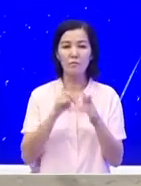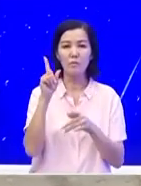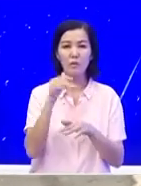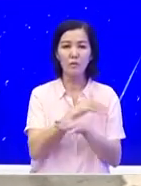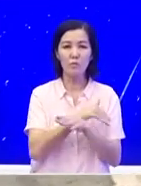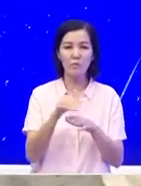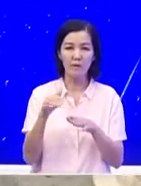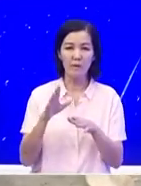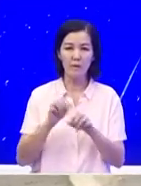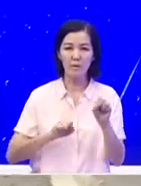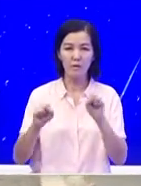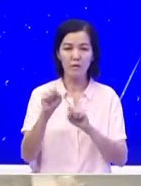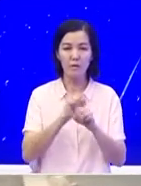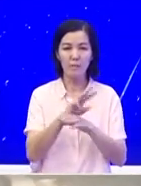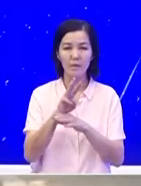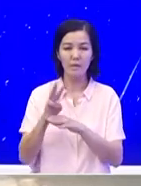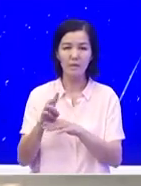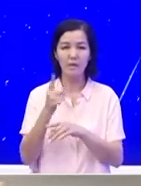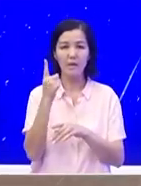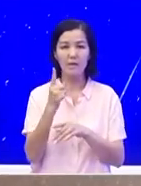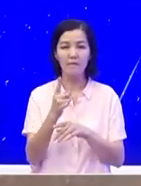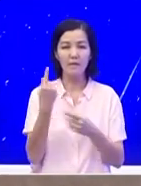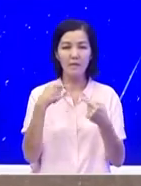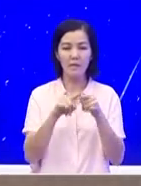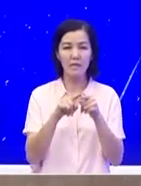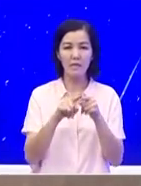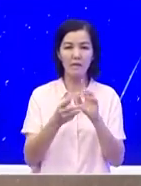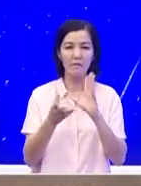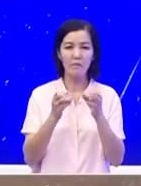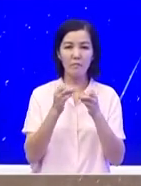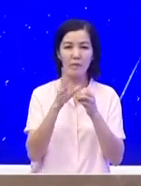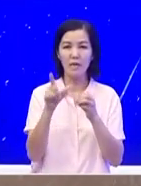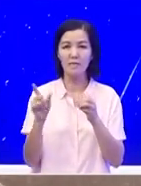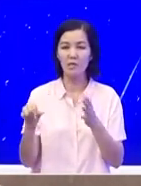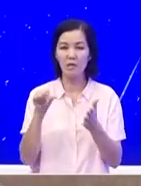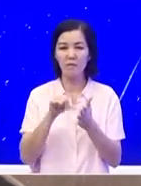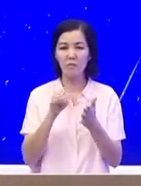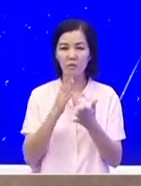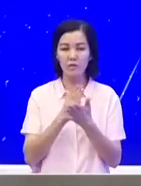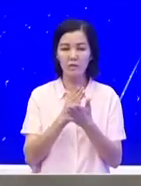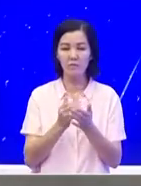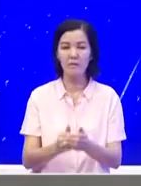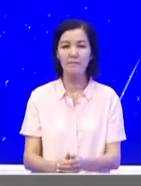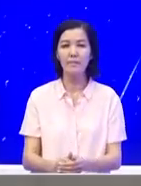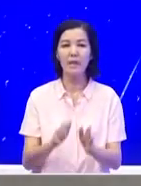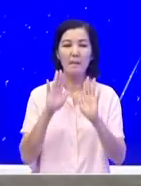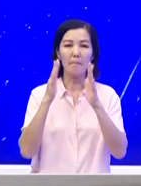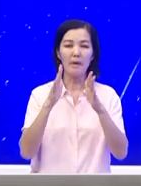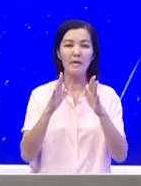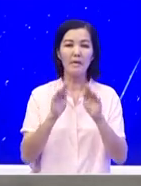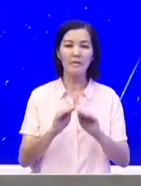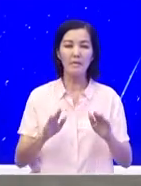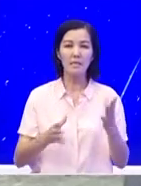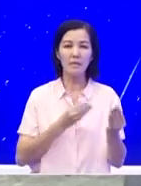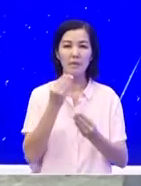работах задействовано более 15 человек и 2 единицы спецтехники. Под обработку попали места наибольшего скопления людей – парки, скверы, детские